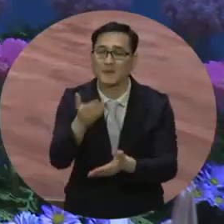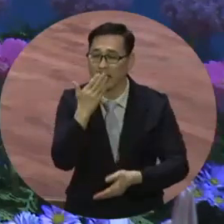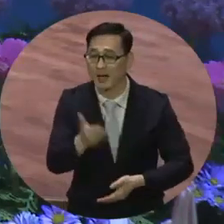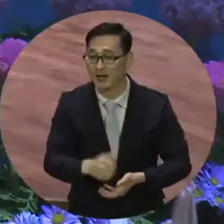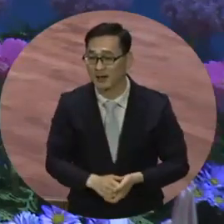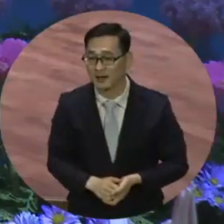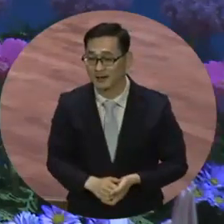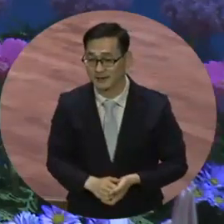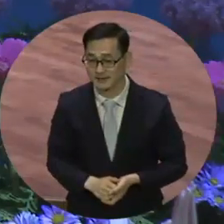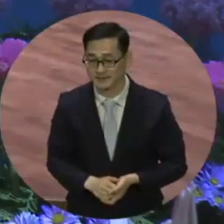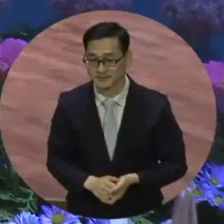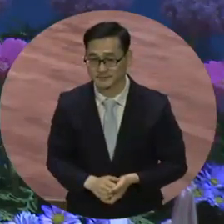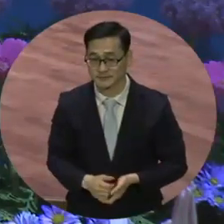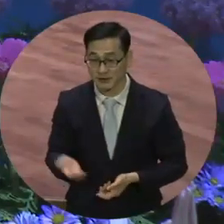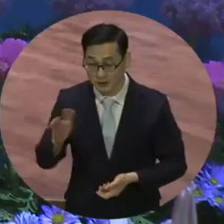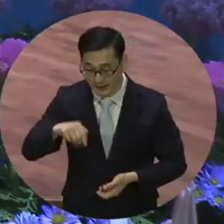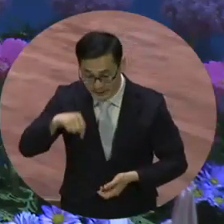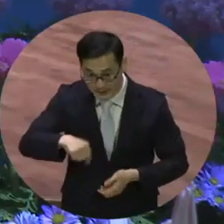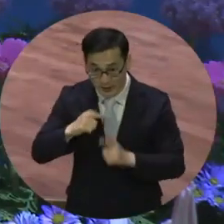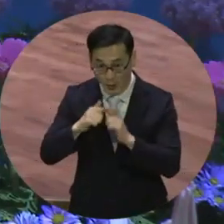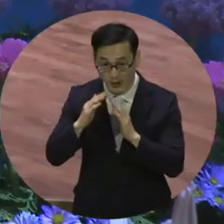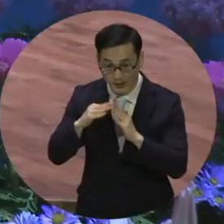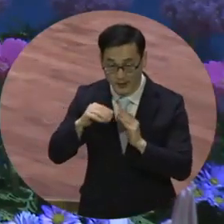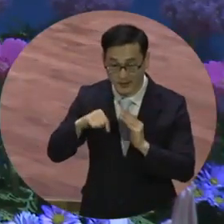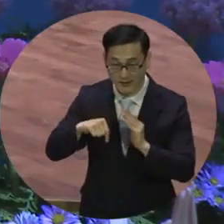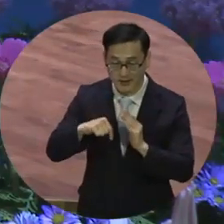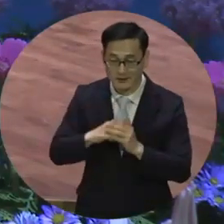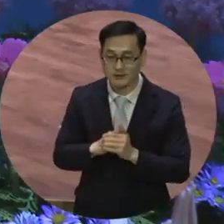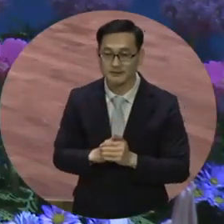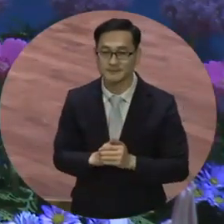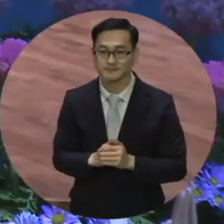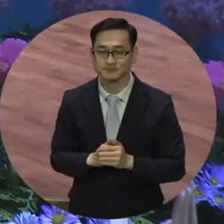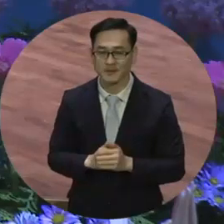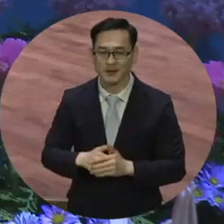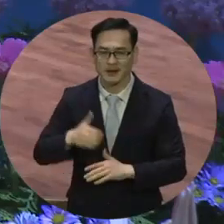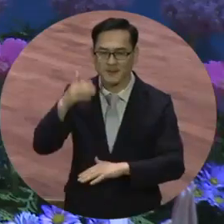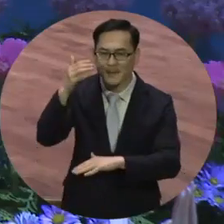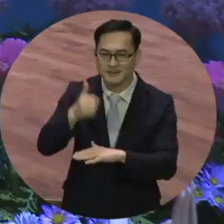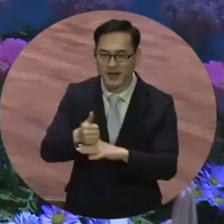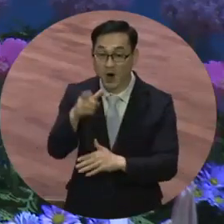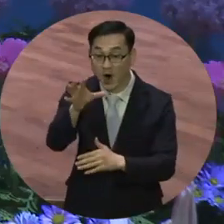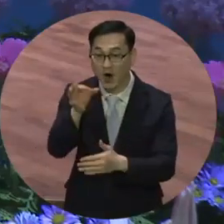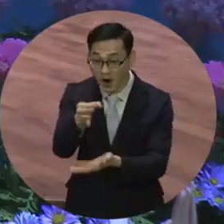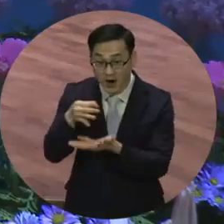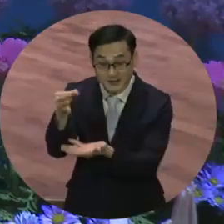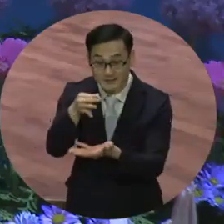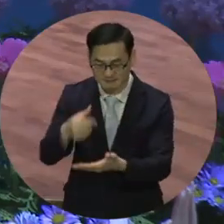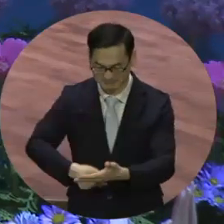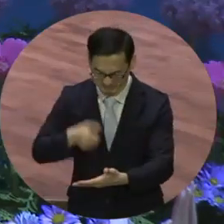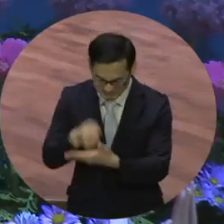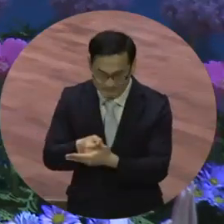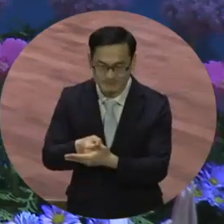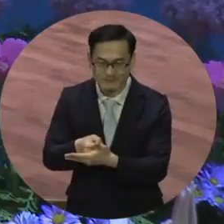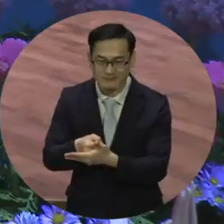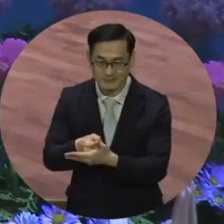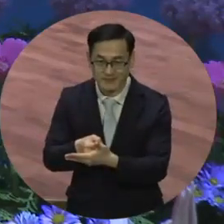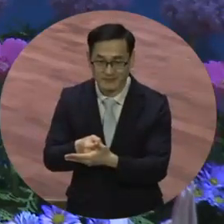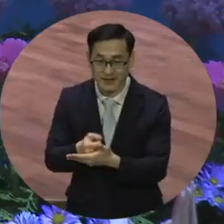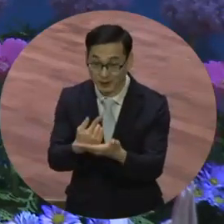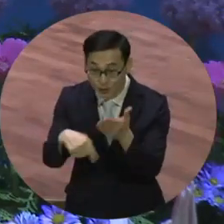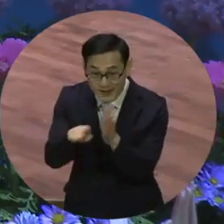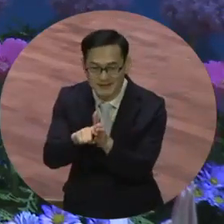이제 예원교회에서 마지막 이 헌금 작정의 설교다. 그래서 하나님